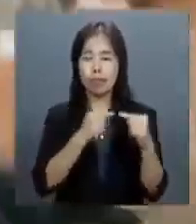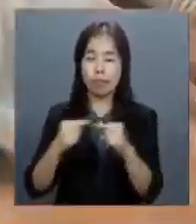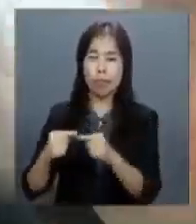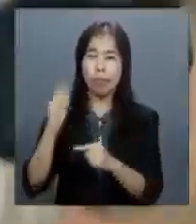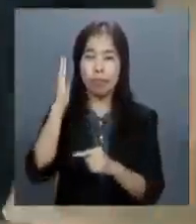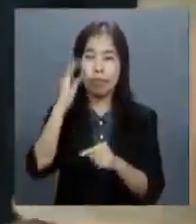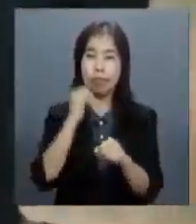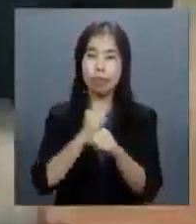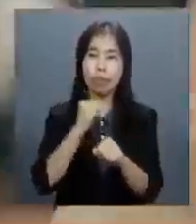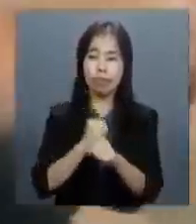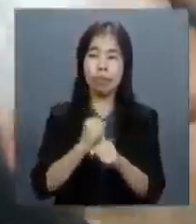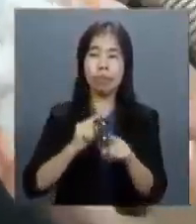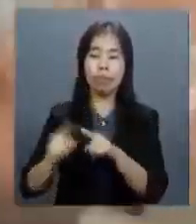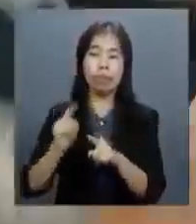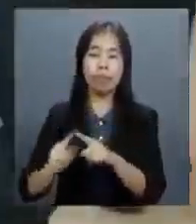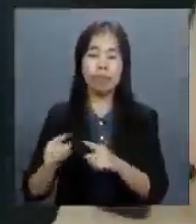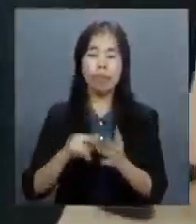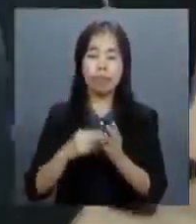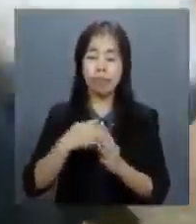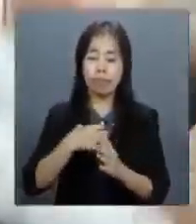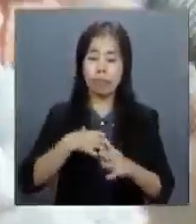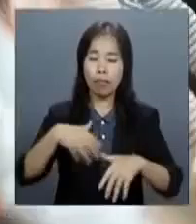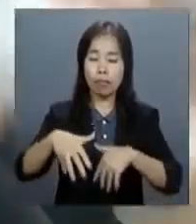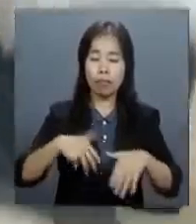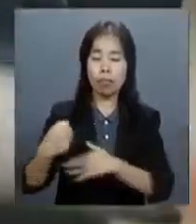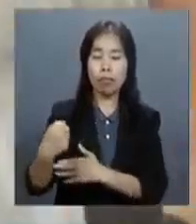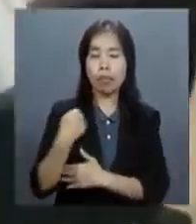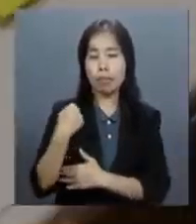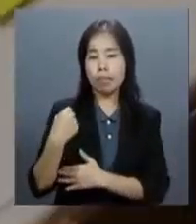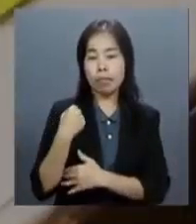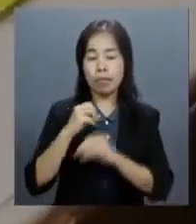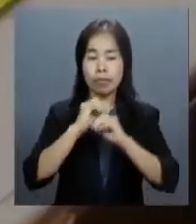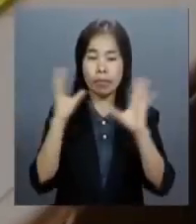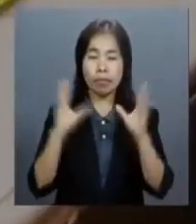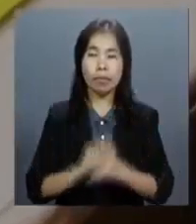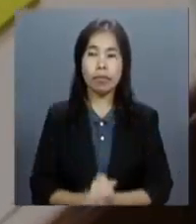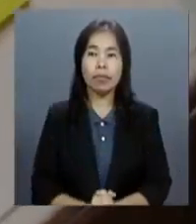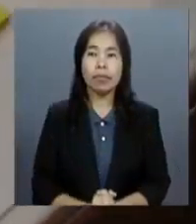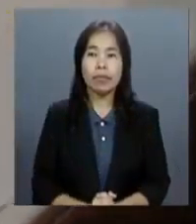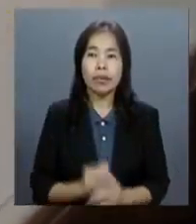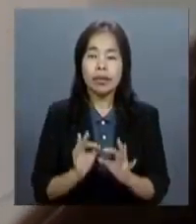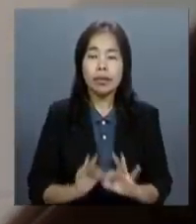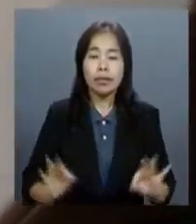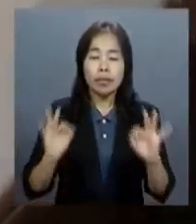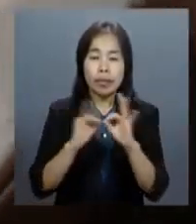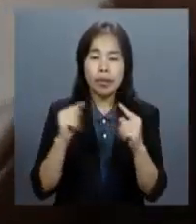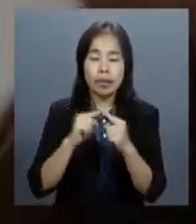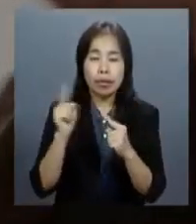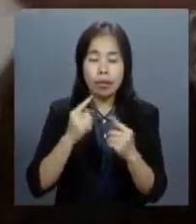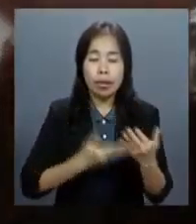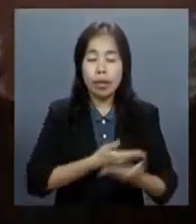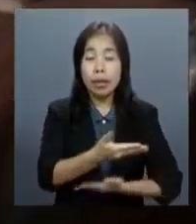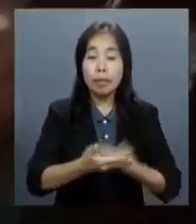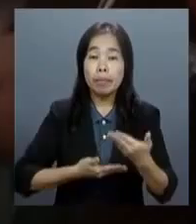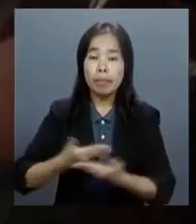โดยมุ่งหวังให้เกิดการสร้างชุมชนท้องถิ่นให้เข้มแข็งอย่างเป็นรูปธรรมและที่สำคัญคือการได้แลกเปลี่ยนเรีย